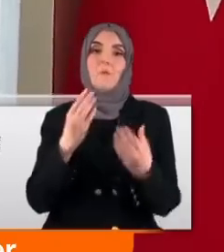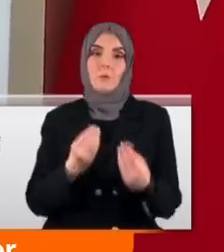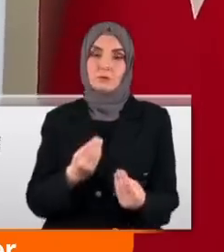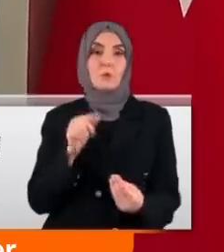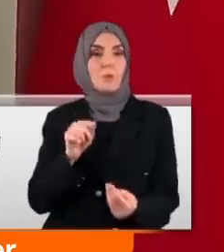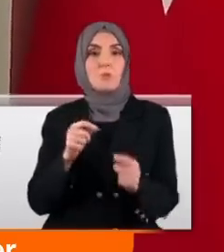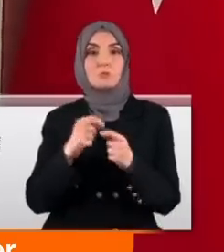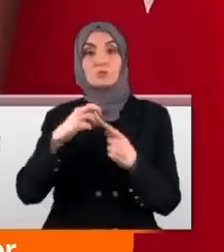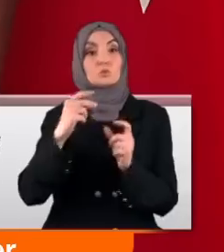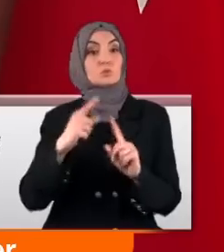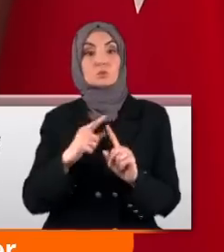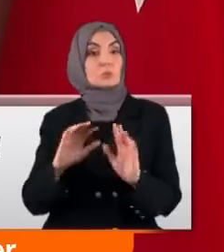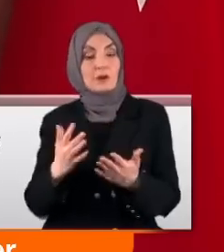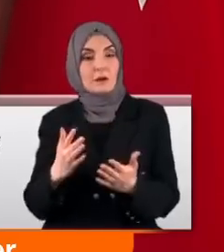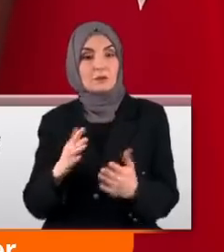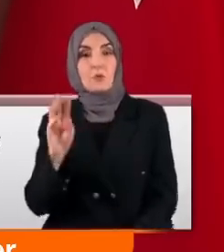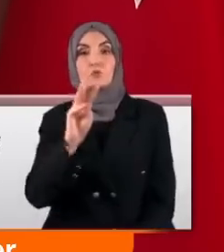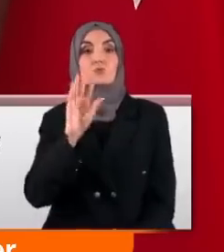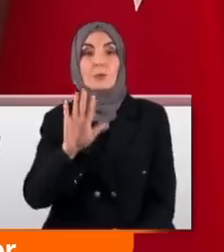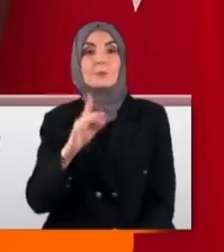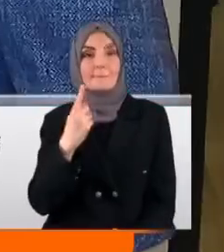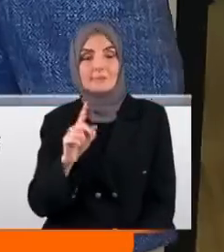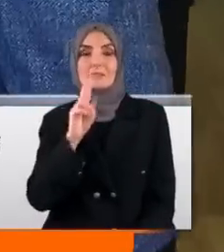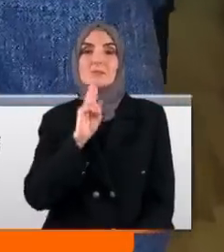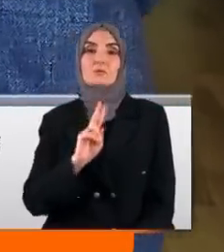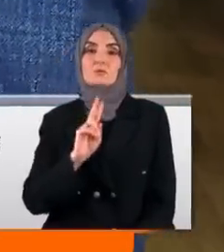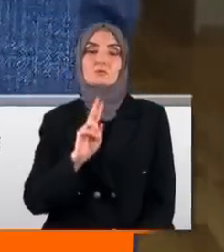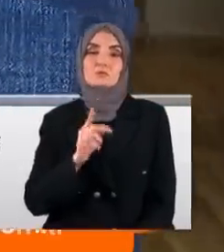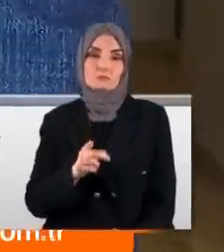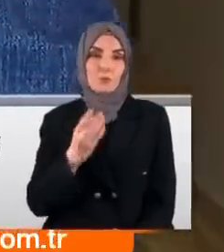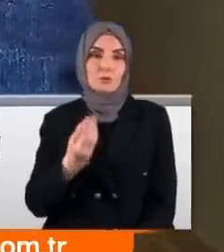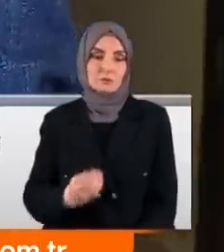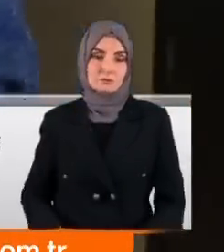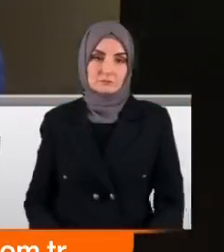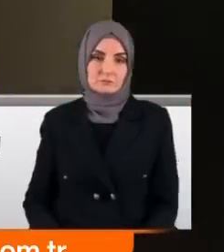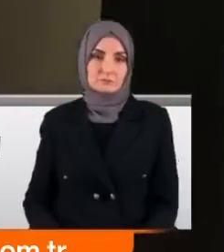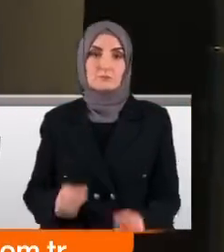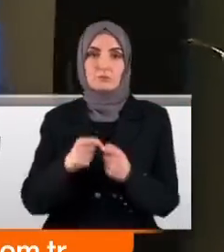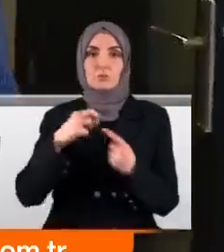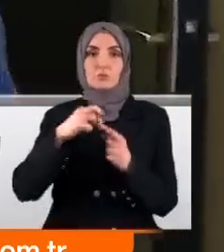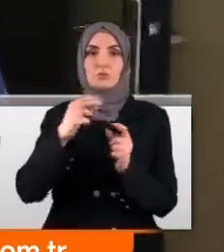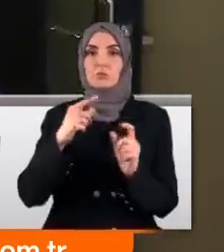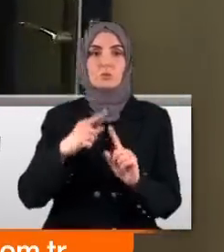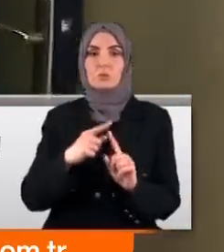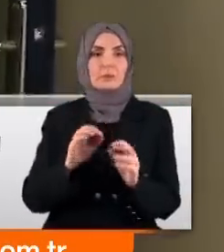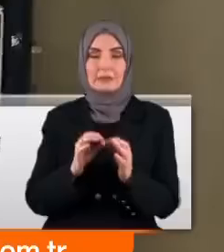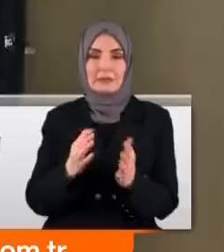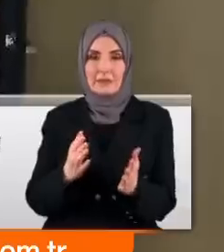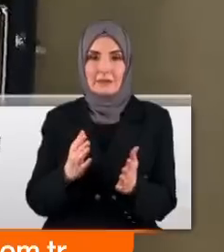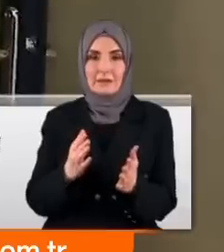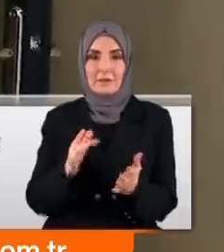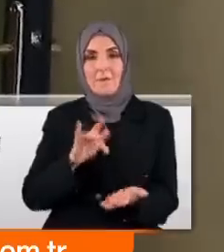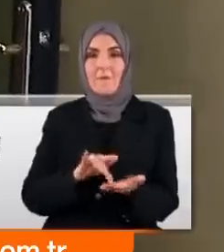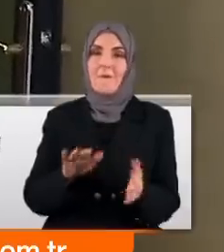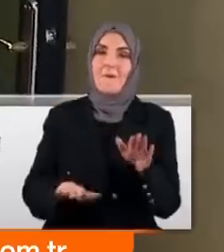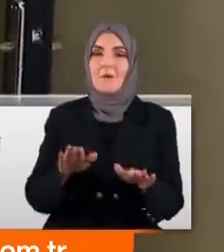kadar? Brütü ise 35 bin 200 lira. Peki brüt dediğimiz zaman nedir bu? Brüt genelde ortalama